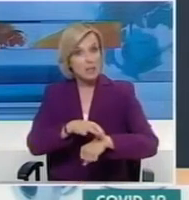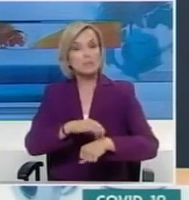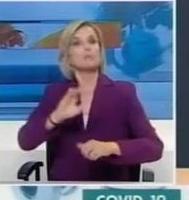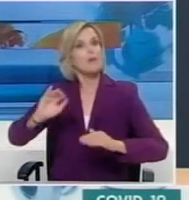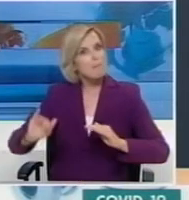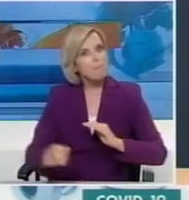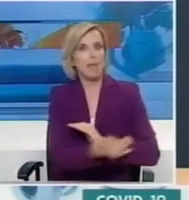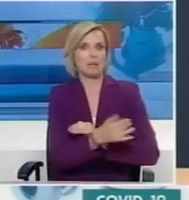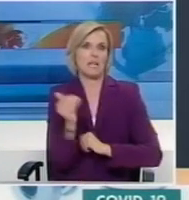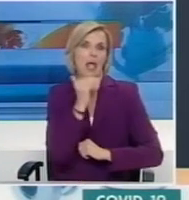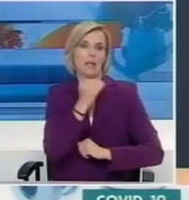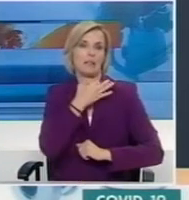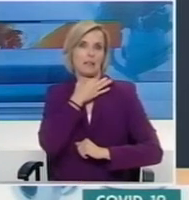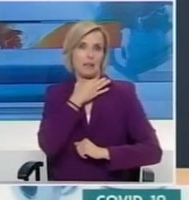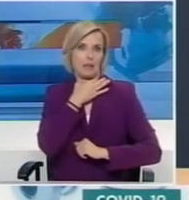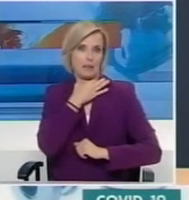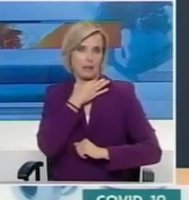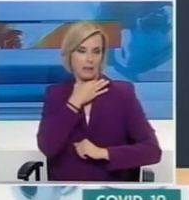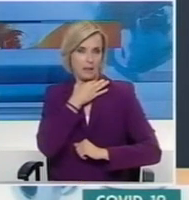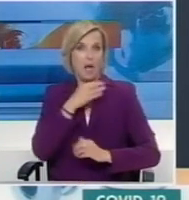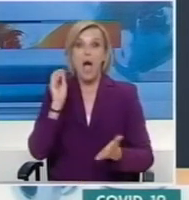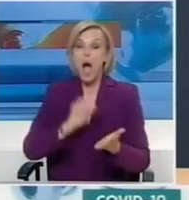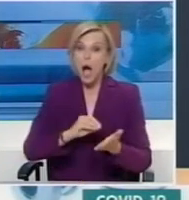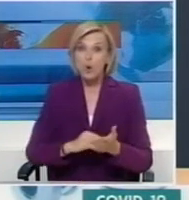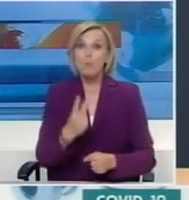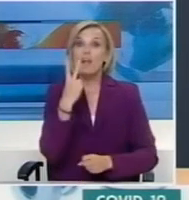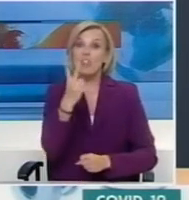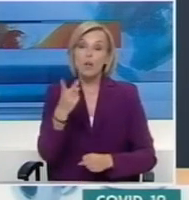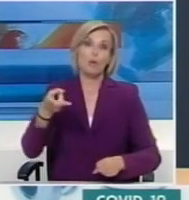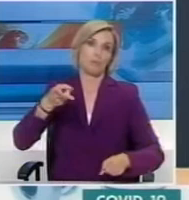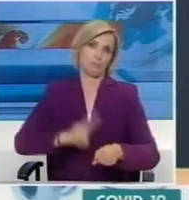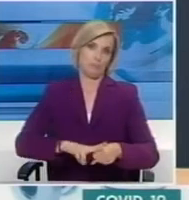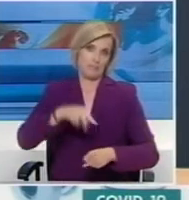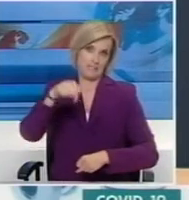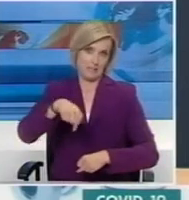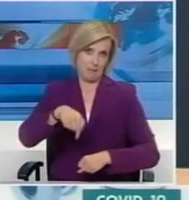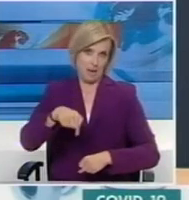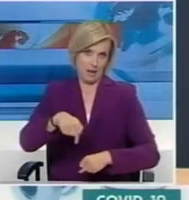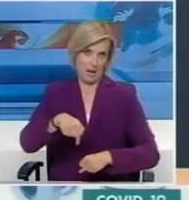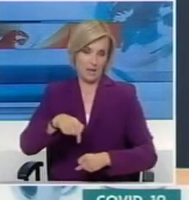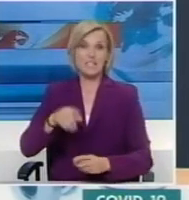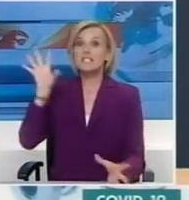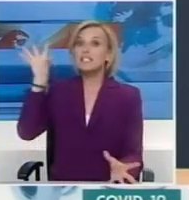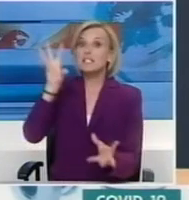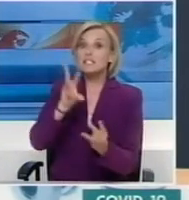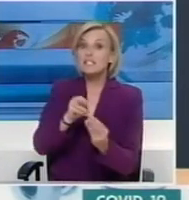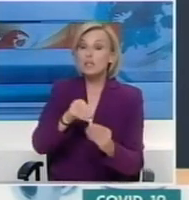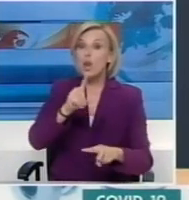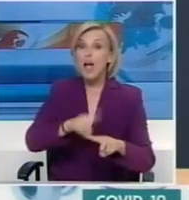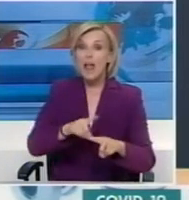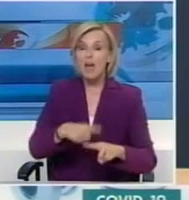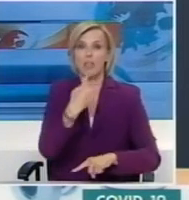ΜΕΘ. Τέλος, έχουμε 2 ακόμα καταγεγραμμένους θανάτους και συνολικά 146 θανάτους στη